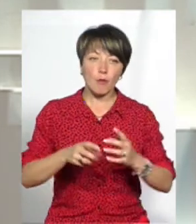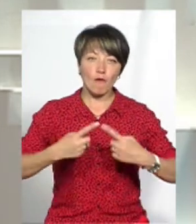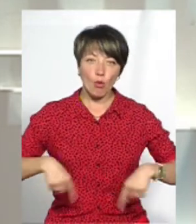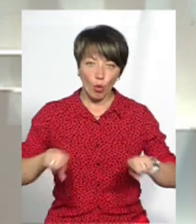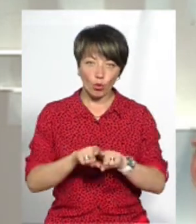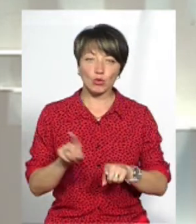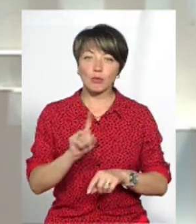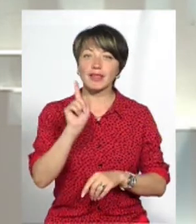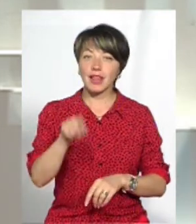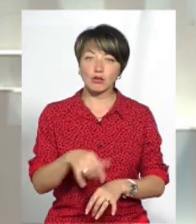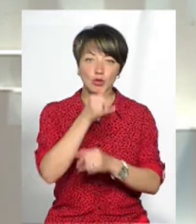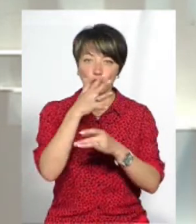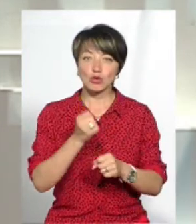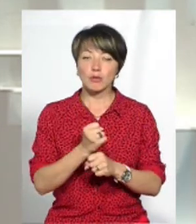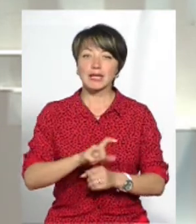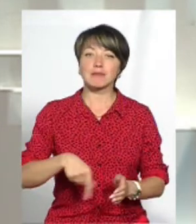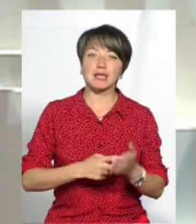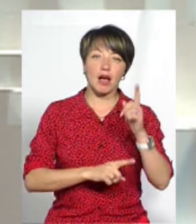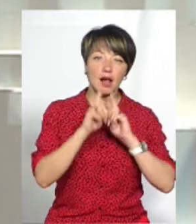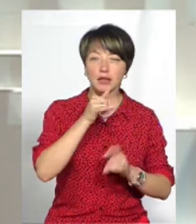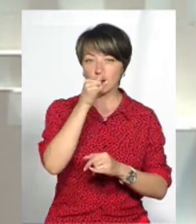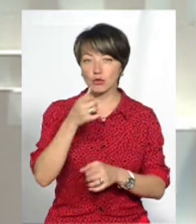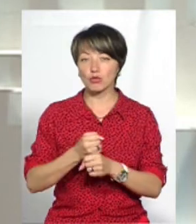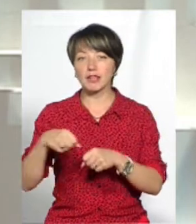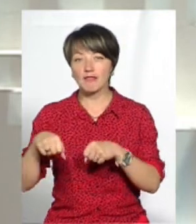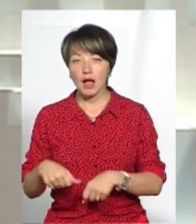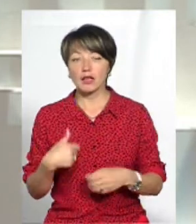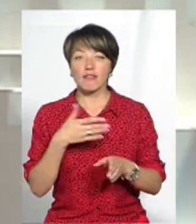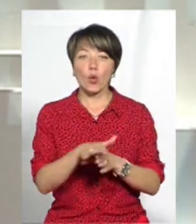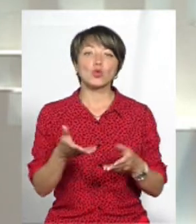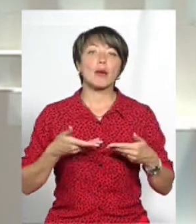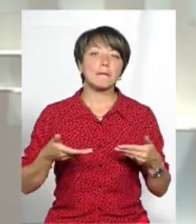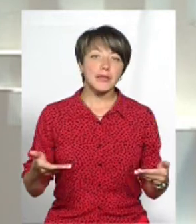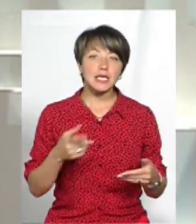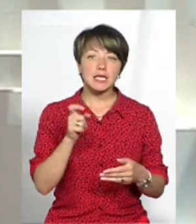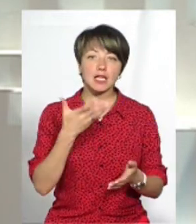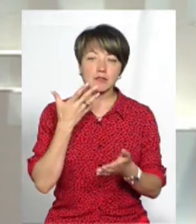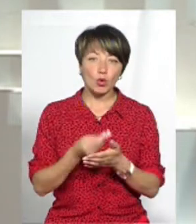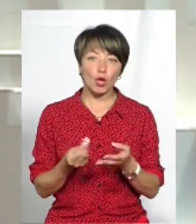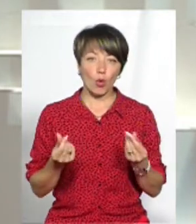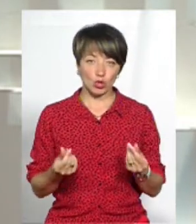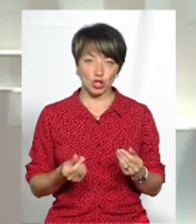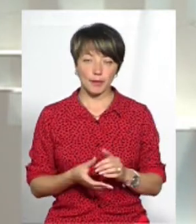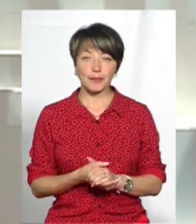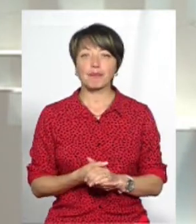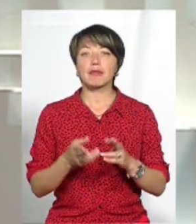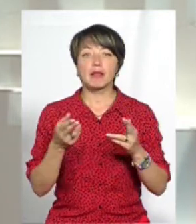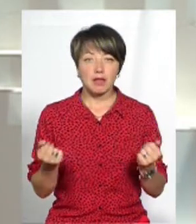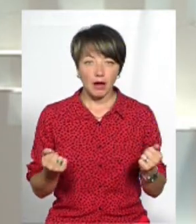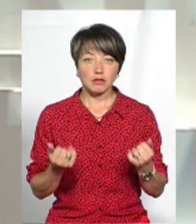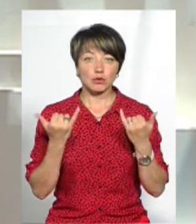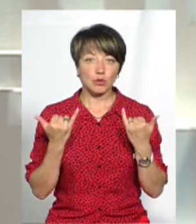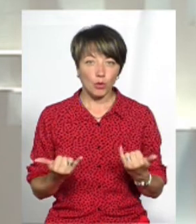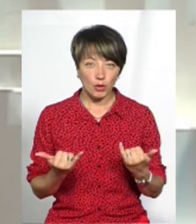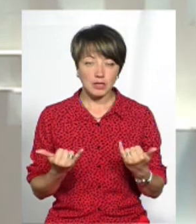округ, щоб те, що не може зробити міська рада, не може зробити влада, виконуємо ми за свої кошти. Так,